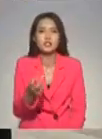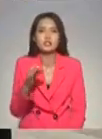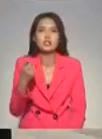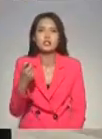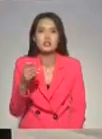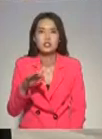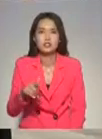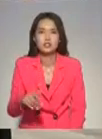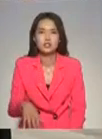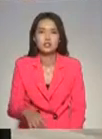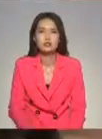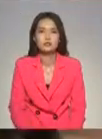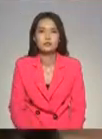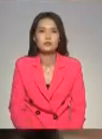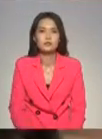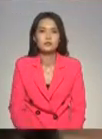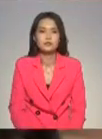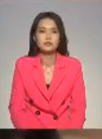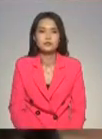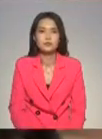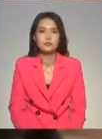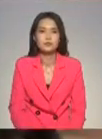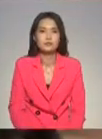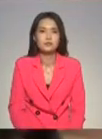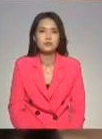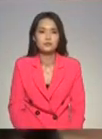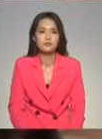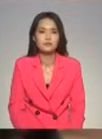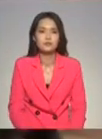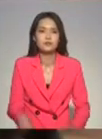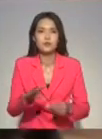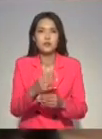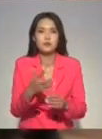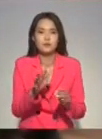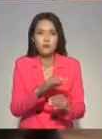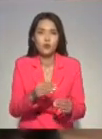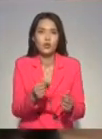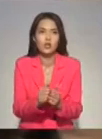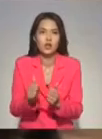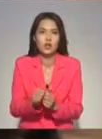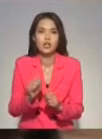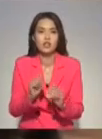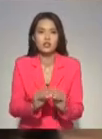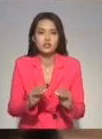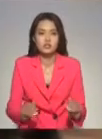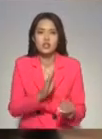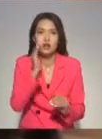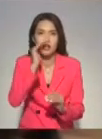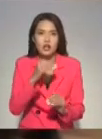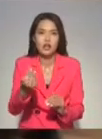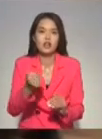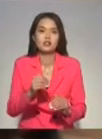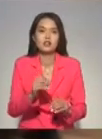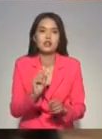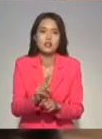и 100 тысяч тенге Я считаю что участие родителей в жизни ребенка является основной задачей